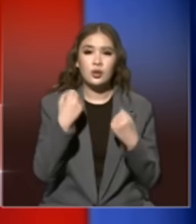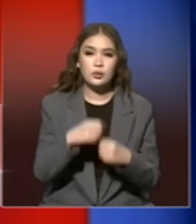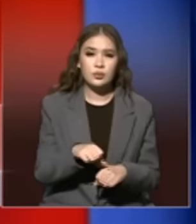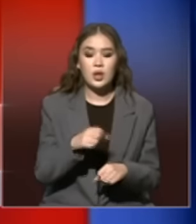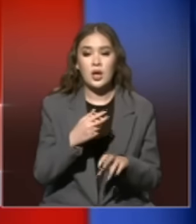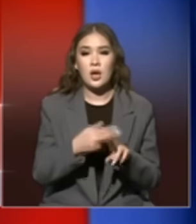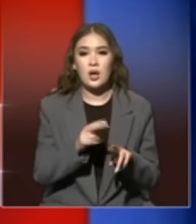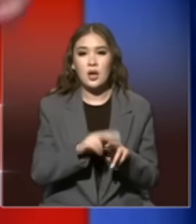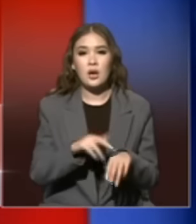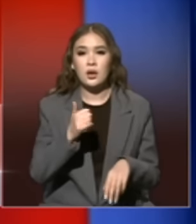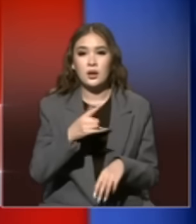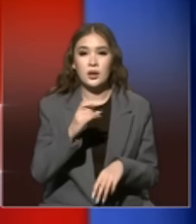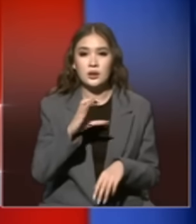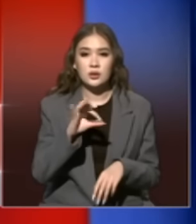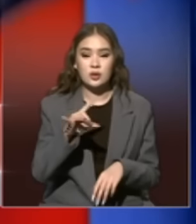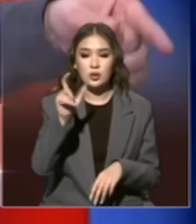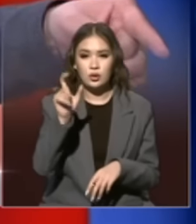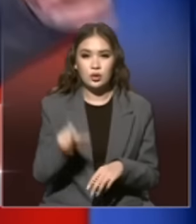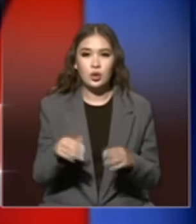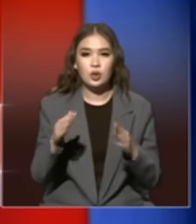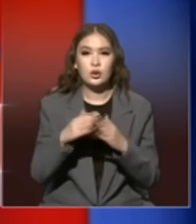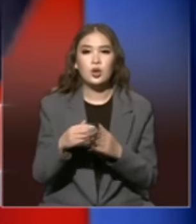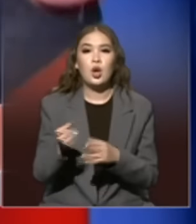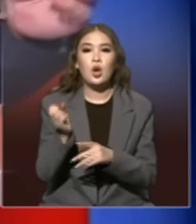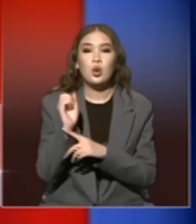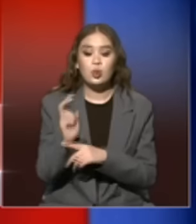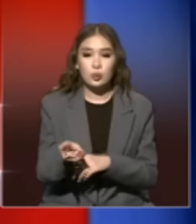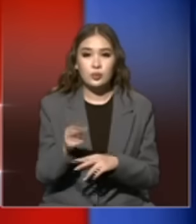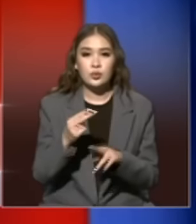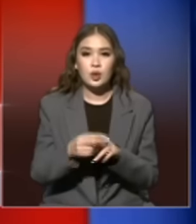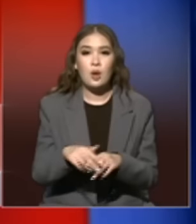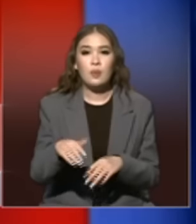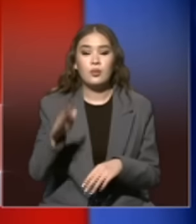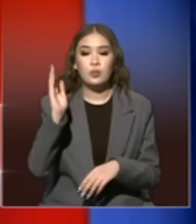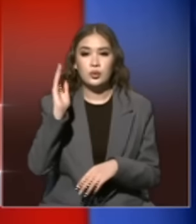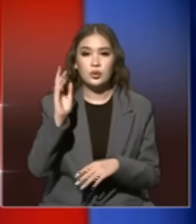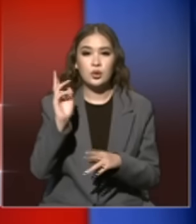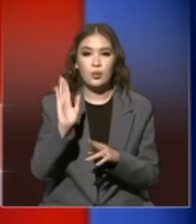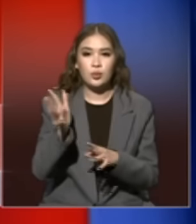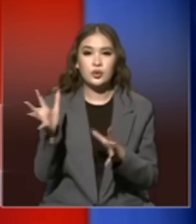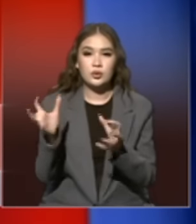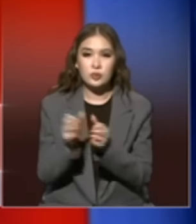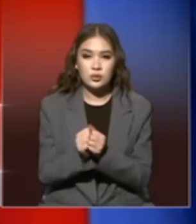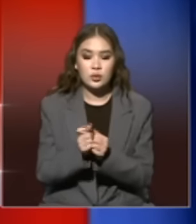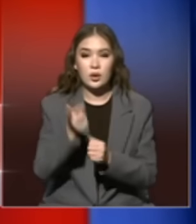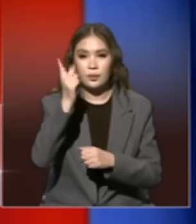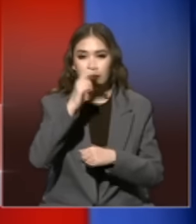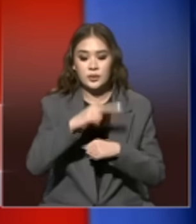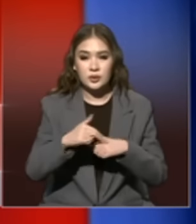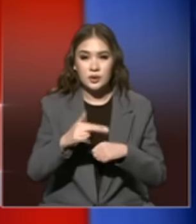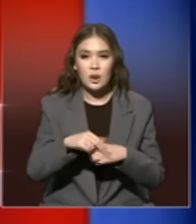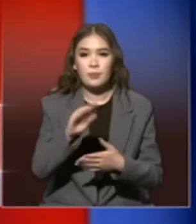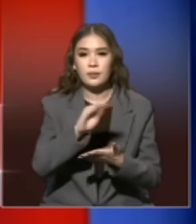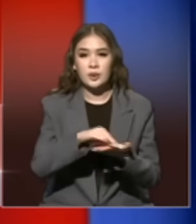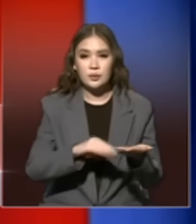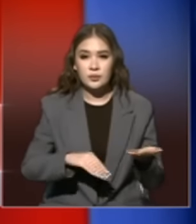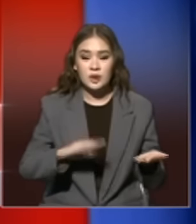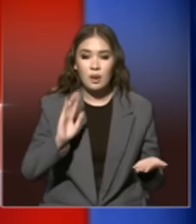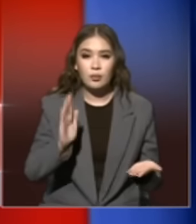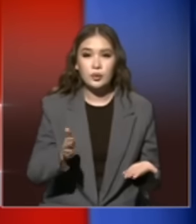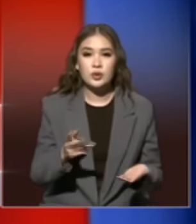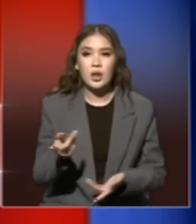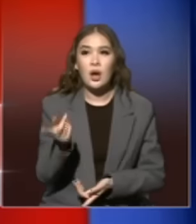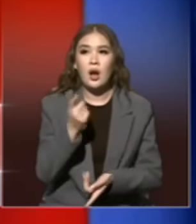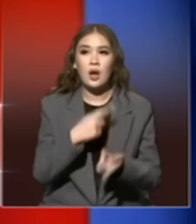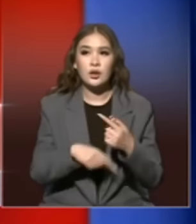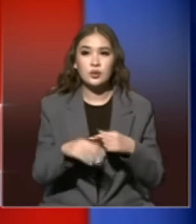агрессор үйінен қуылып, оңаша ұсталынады, оңашалау жаңағы учасковый предписание шығаралады. Өйткені қайтып